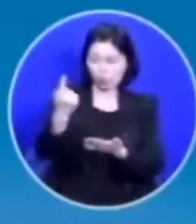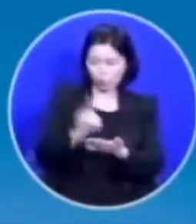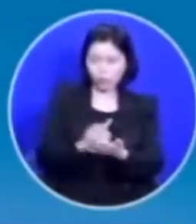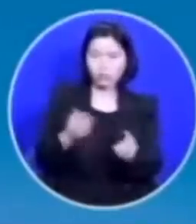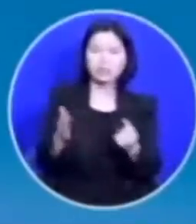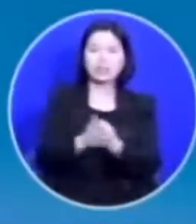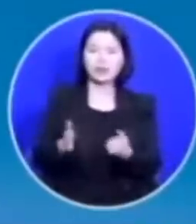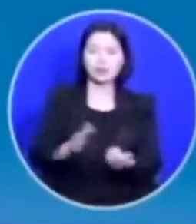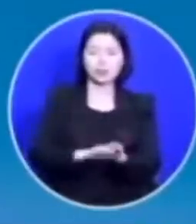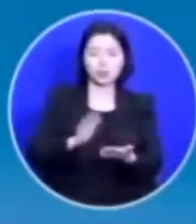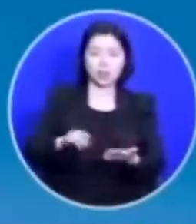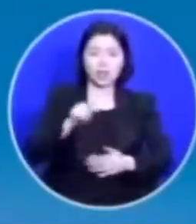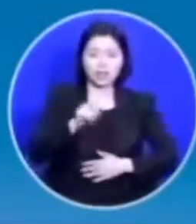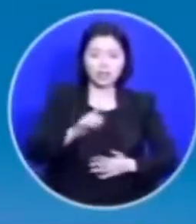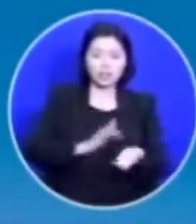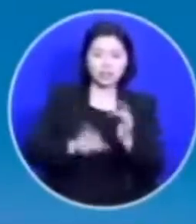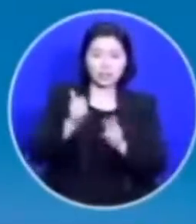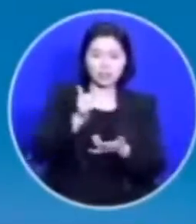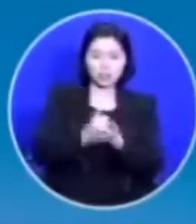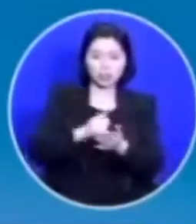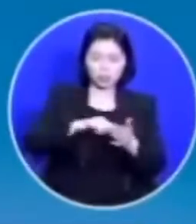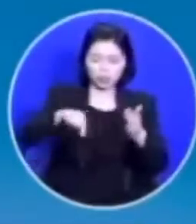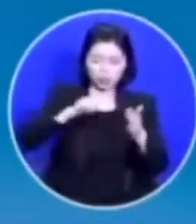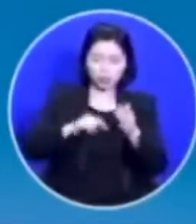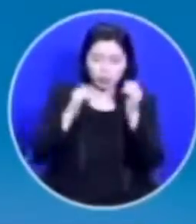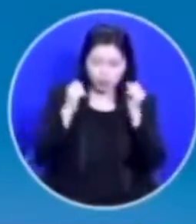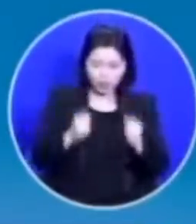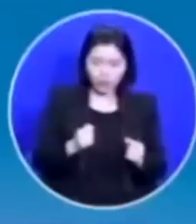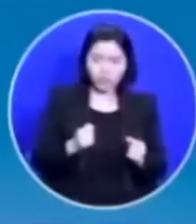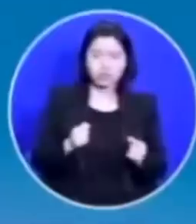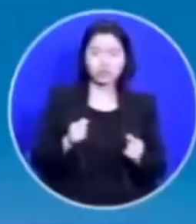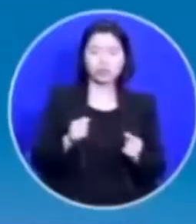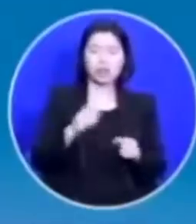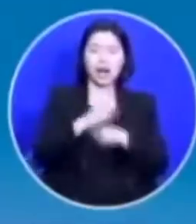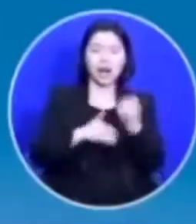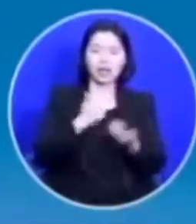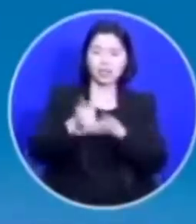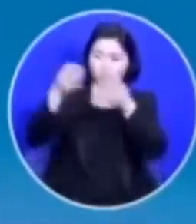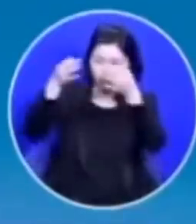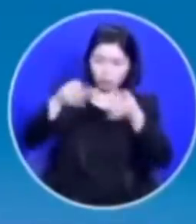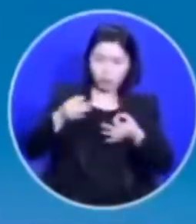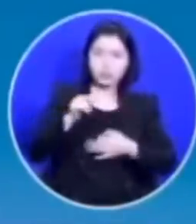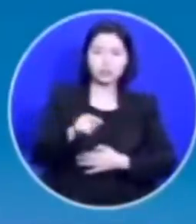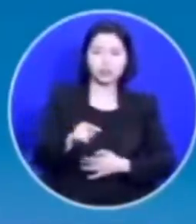그 예수님이 우리 안에 계신 것을 하나님이 보시는 것입니다